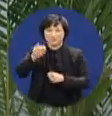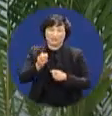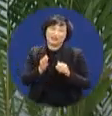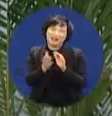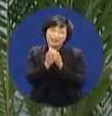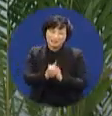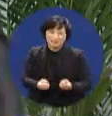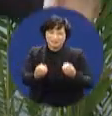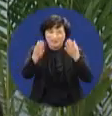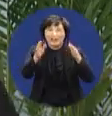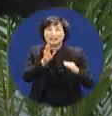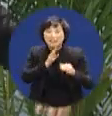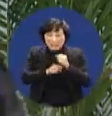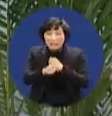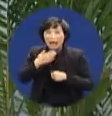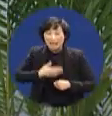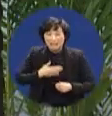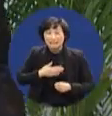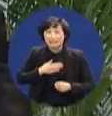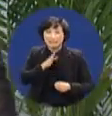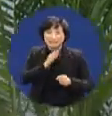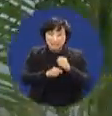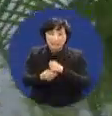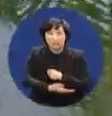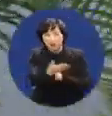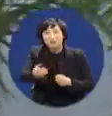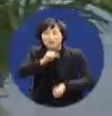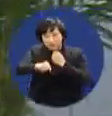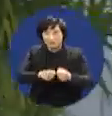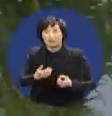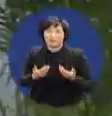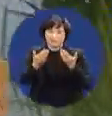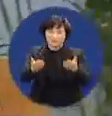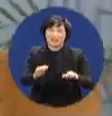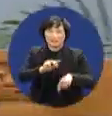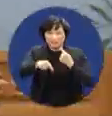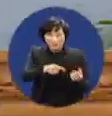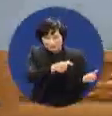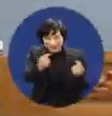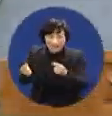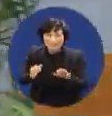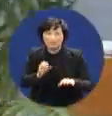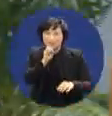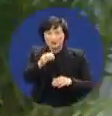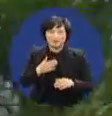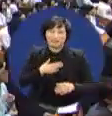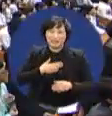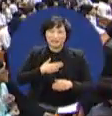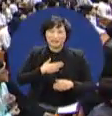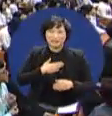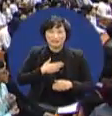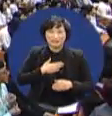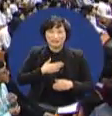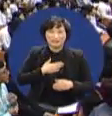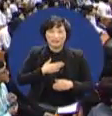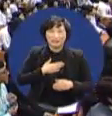진리를 알지니 진리가 너희를 자유케 하리라. 다시 나는 탕감받은 사람이